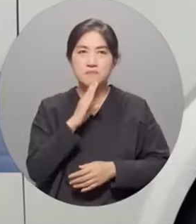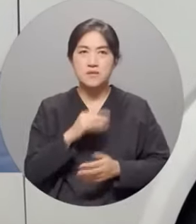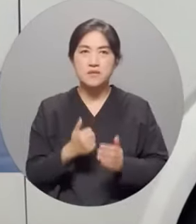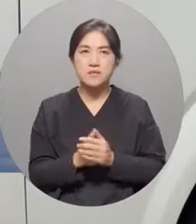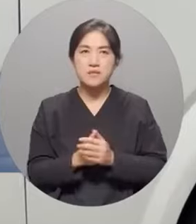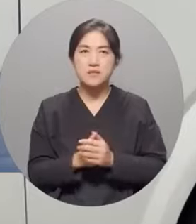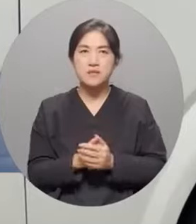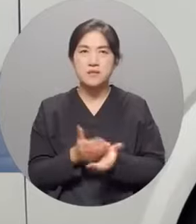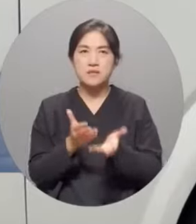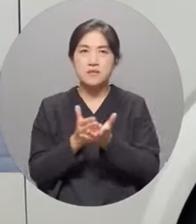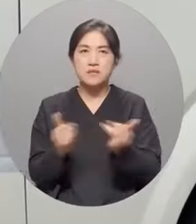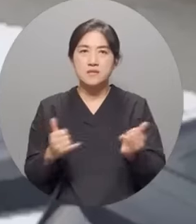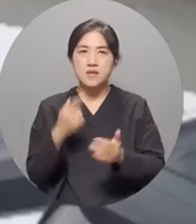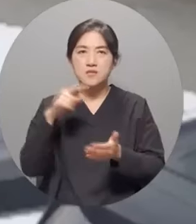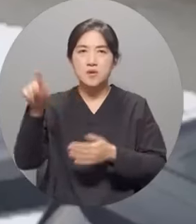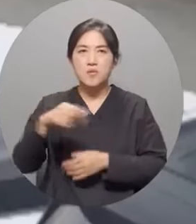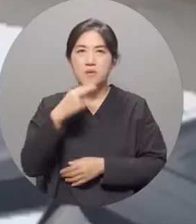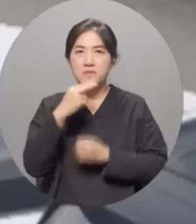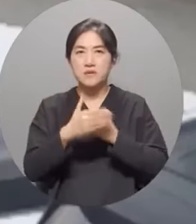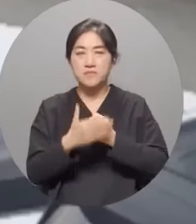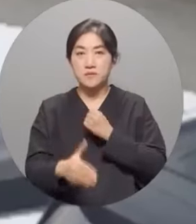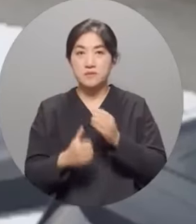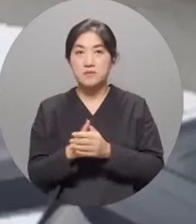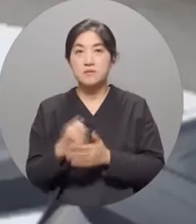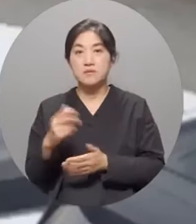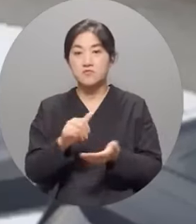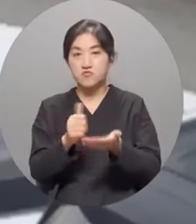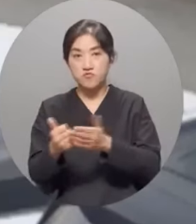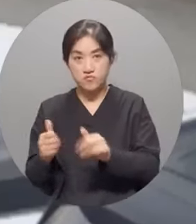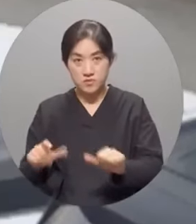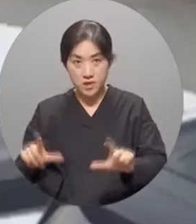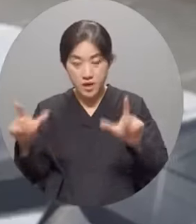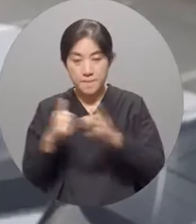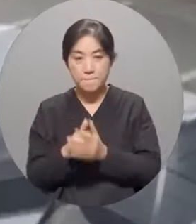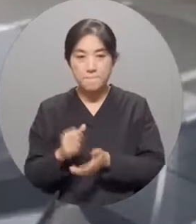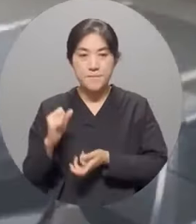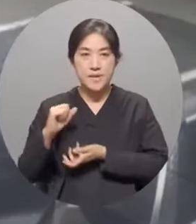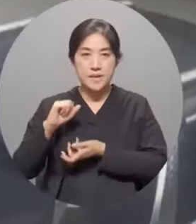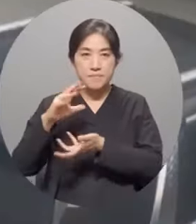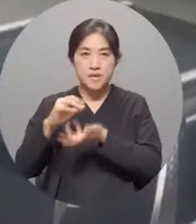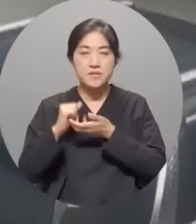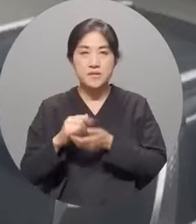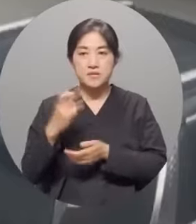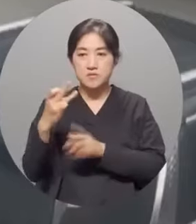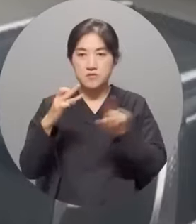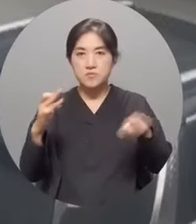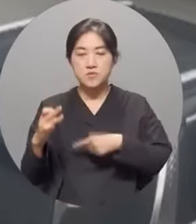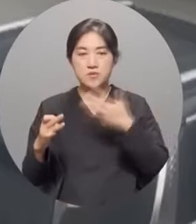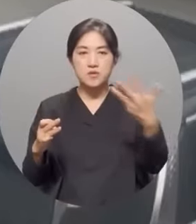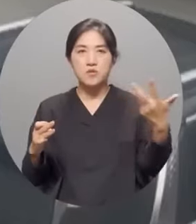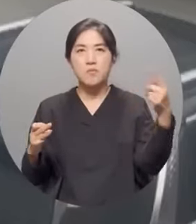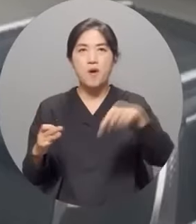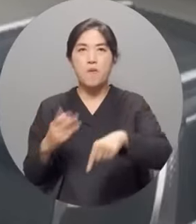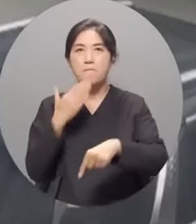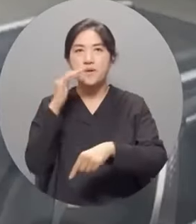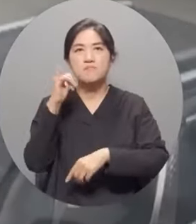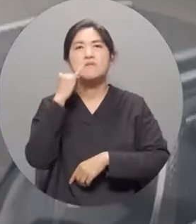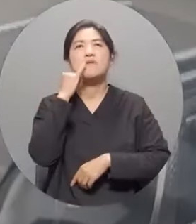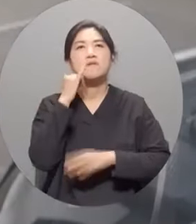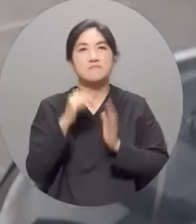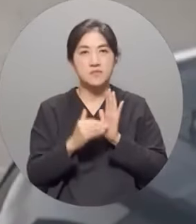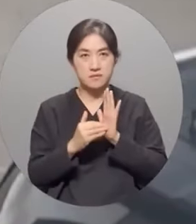걱정돼요, 진짜. 기사들이 쉽게 들어오질 않으니까. 그리고 숨진 날 배송기사 13명 중 8명만 출근할 수 있다는 전화를